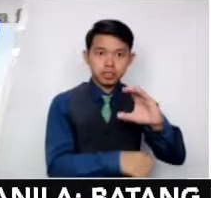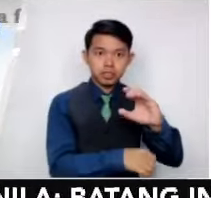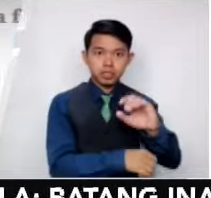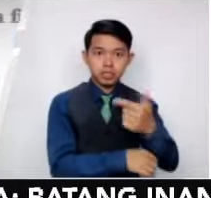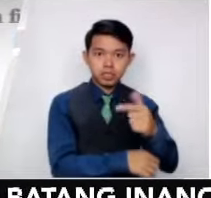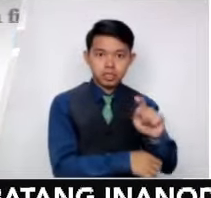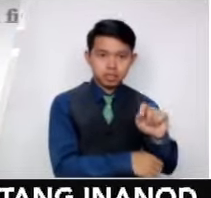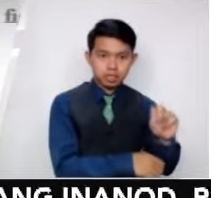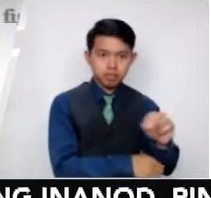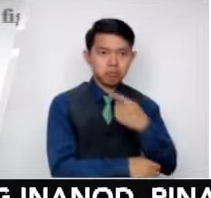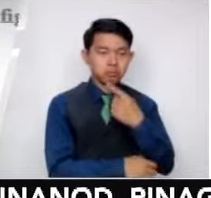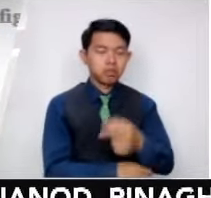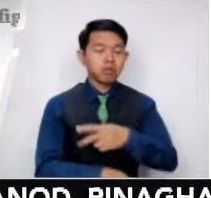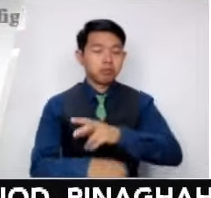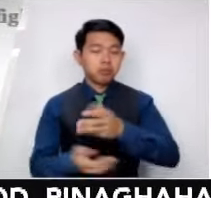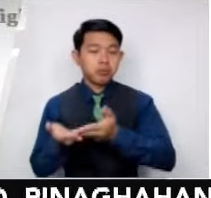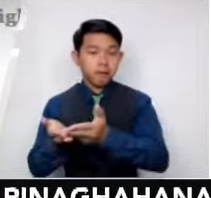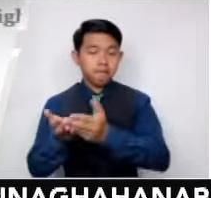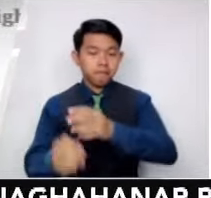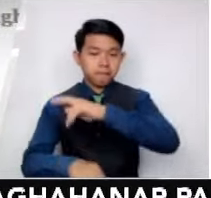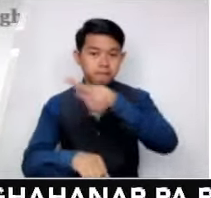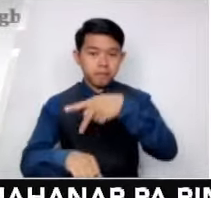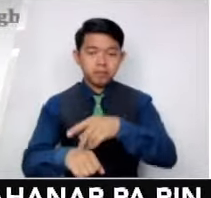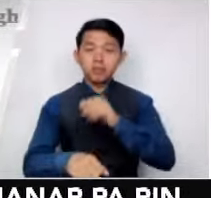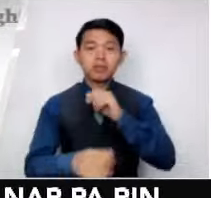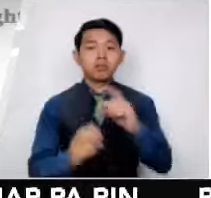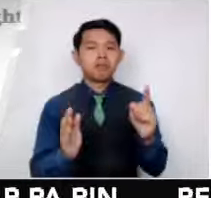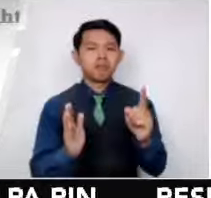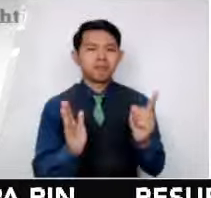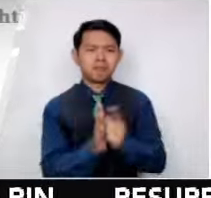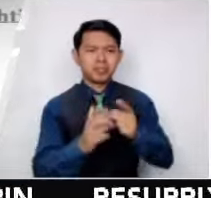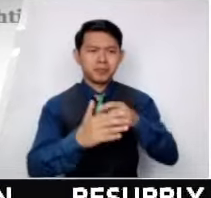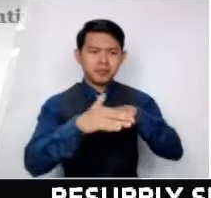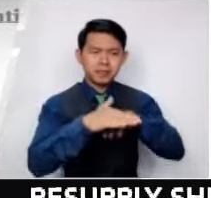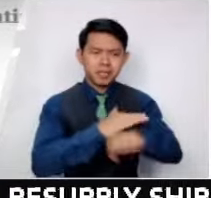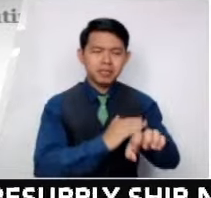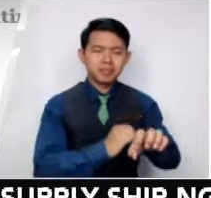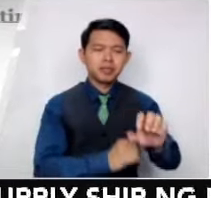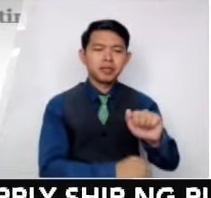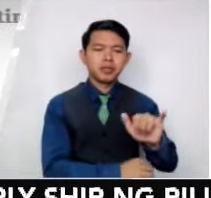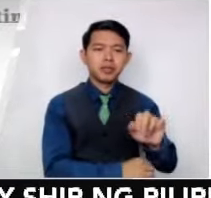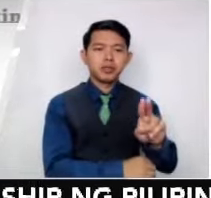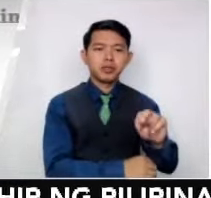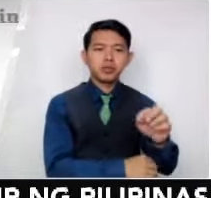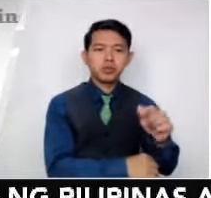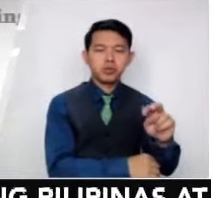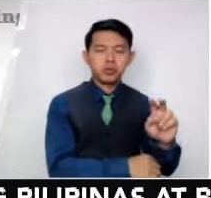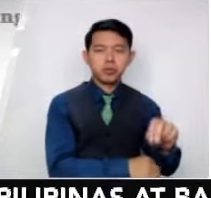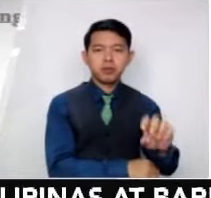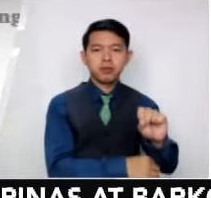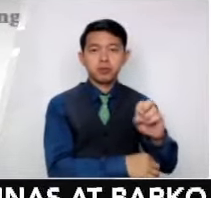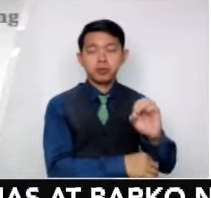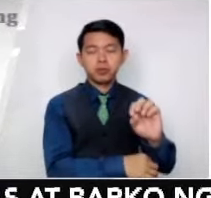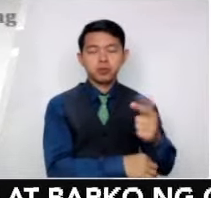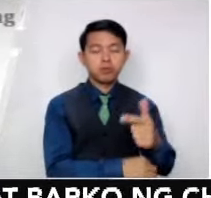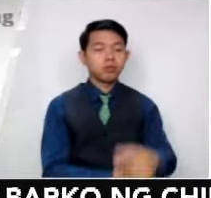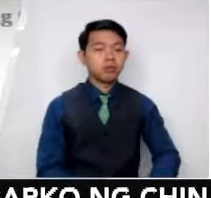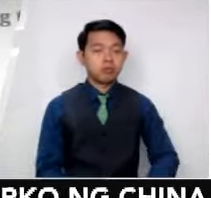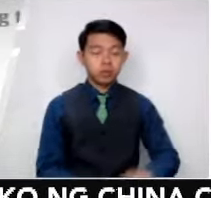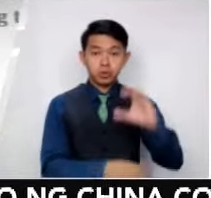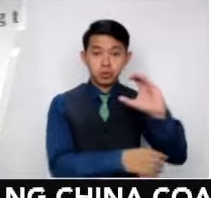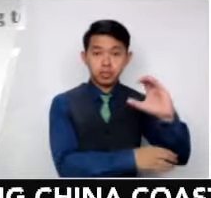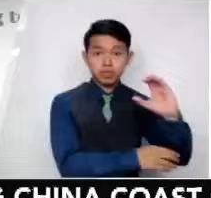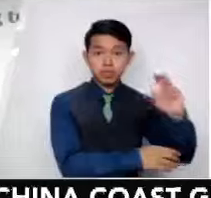pumasok ang barko ng Pilipinas sa bahagi ng ayungin sh na Tinatawag nilang renai Reef nagsagawa raw ang ccg ng control measures na